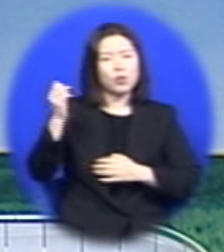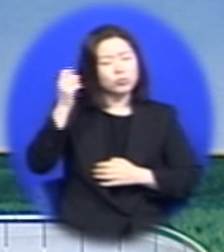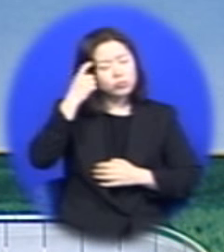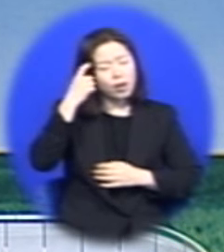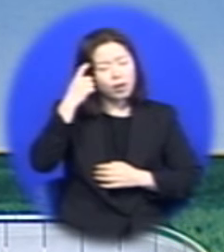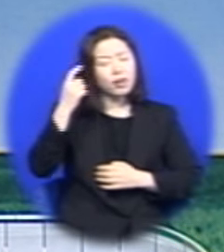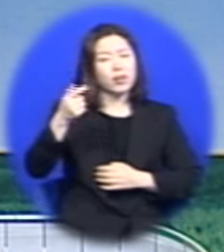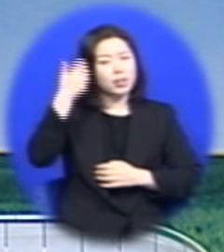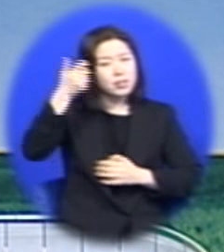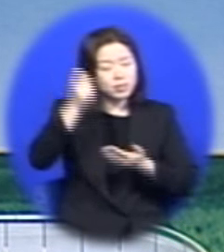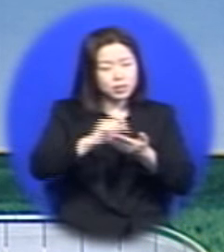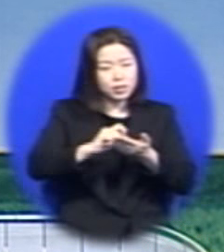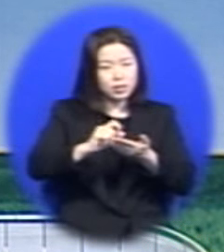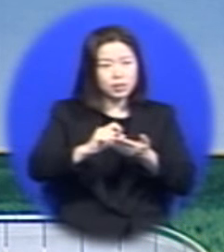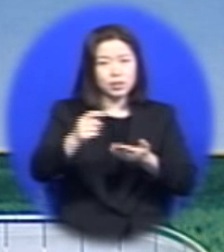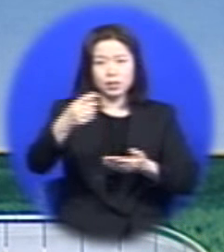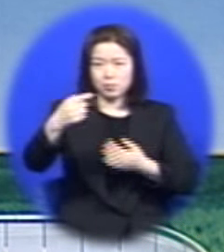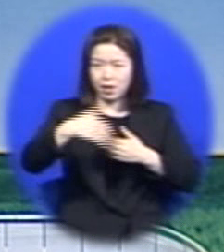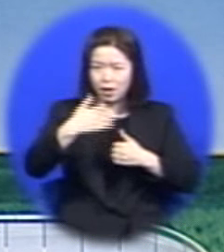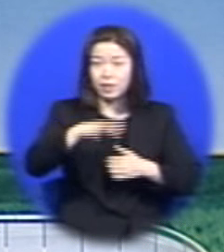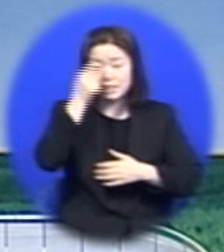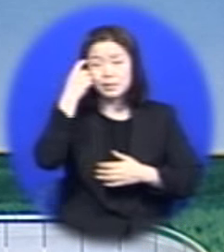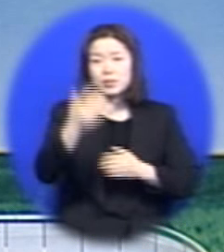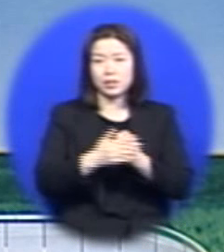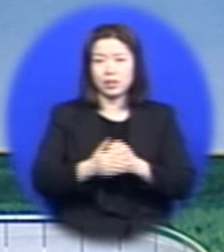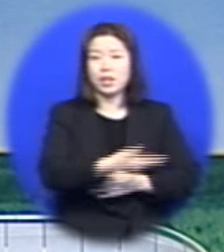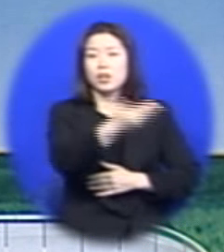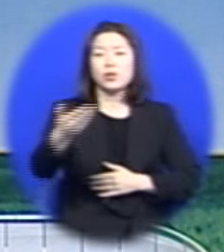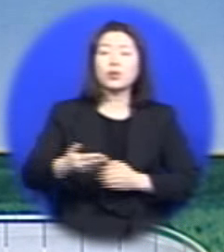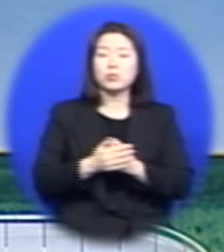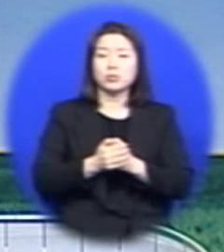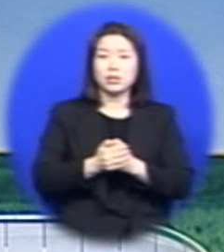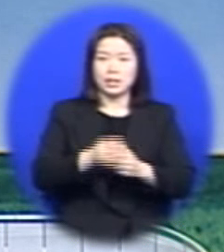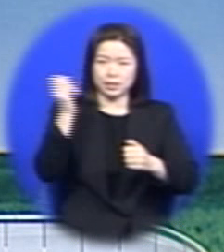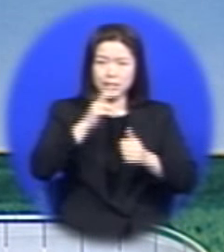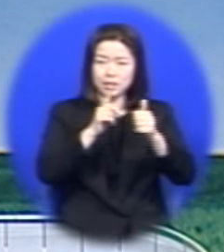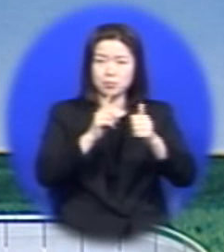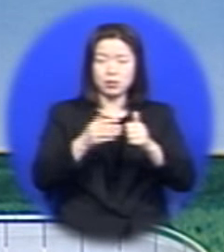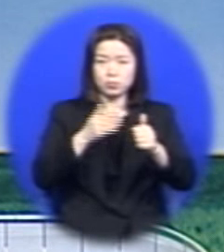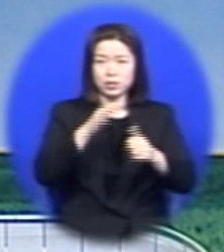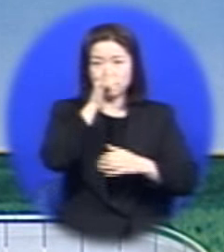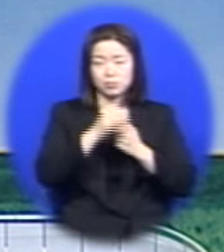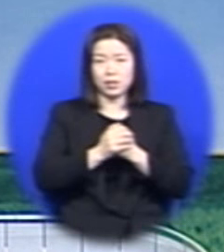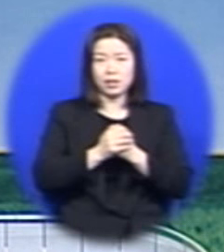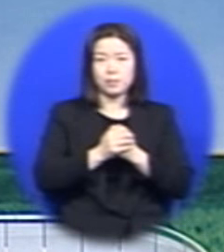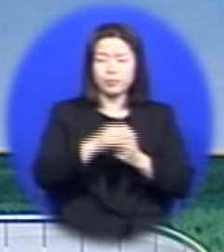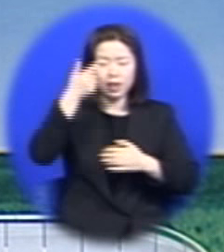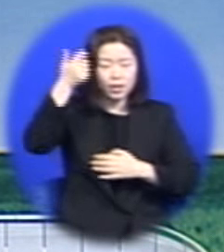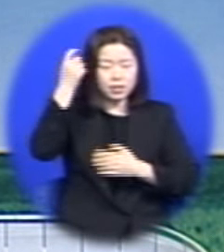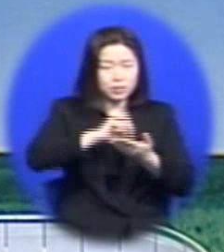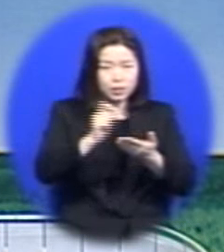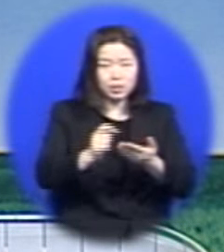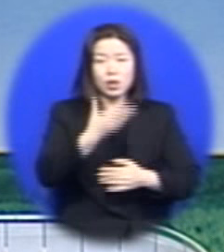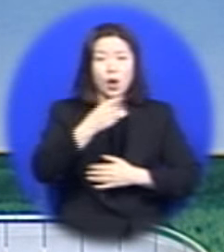쓰라고 하는 거예요? 여러분에게 다시 한번 말씀드립니다. 왜 자꾸 영성일기 쓰라고 하느냐? 복음서에서,